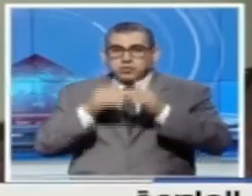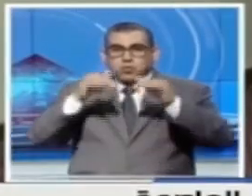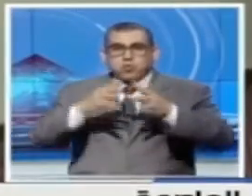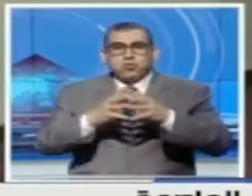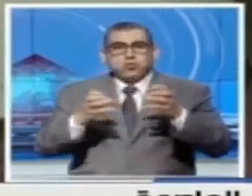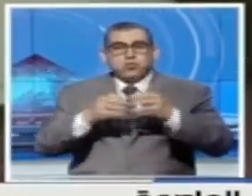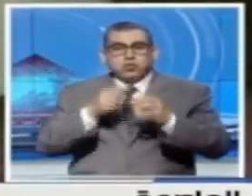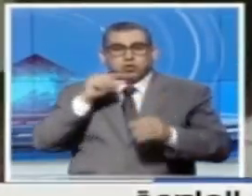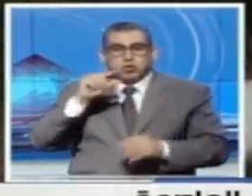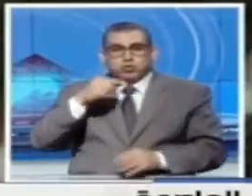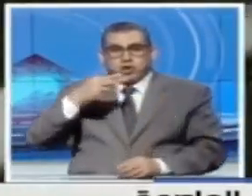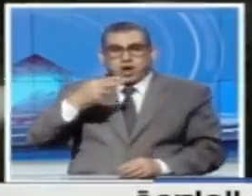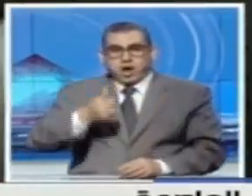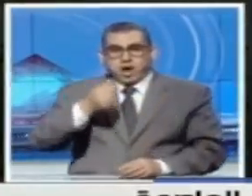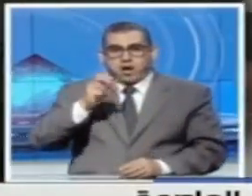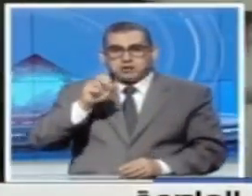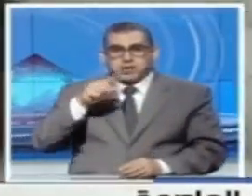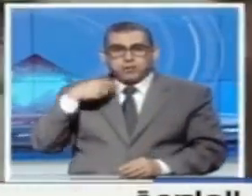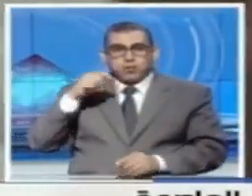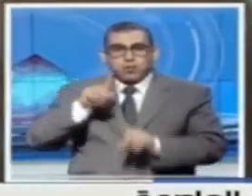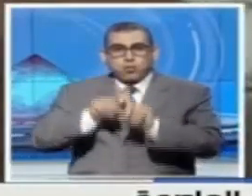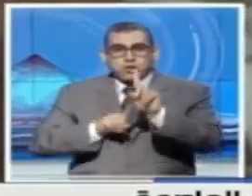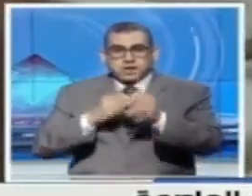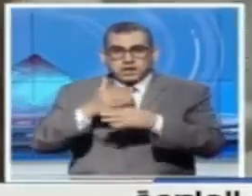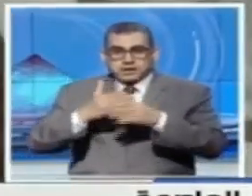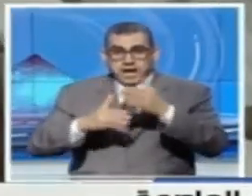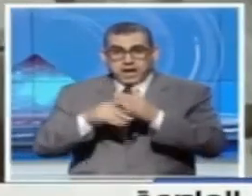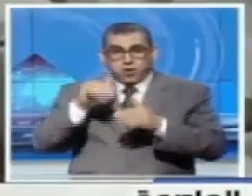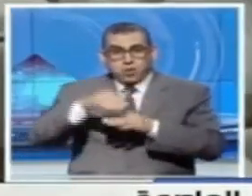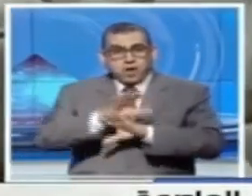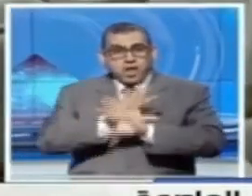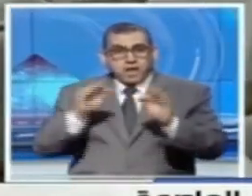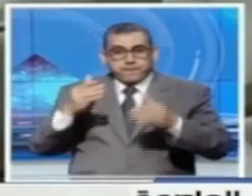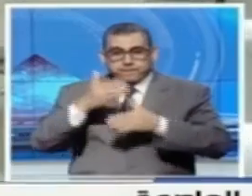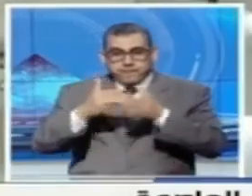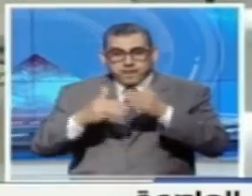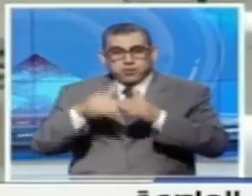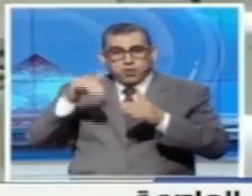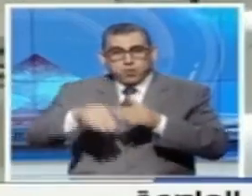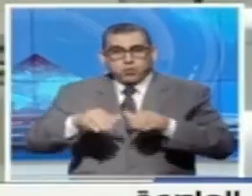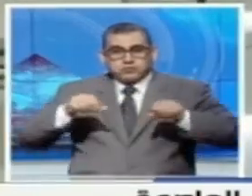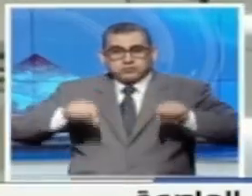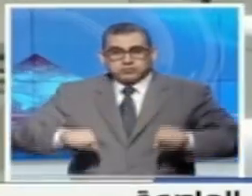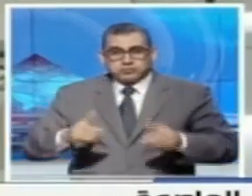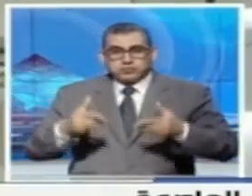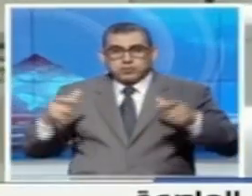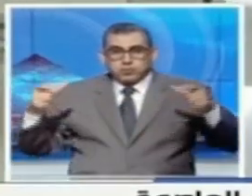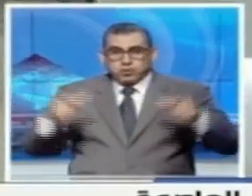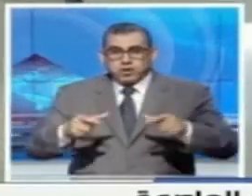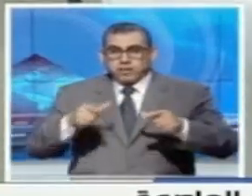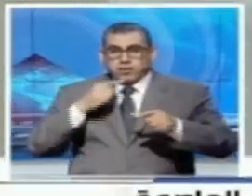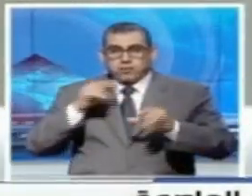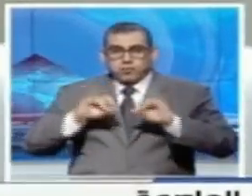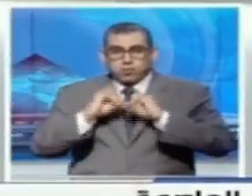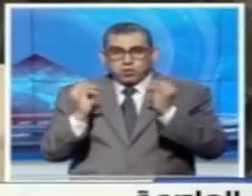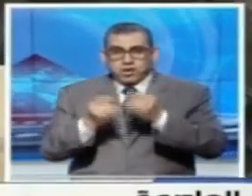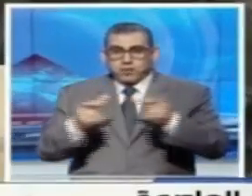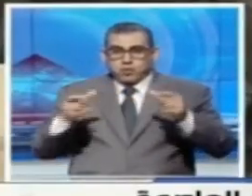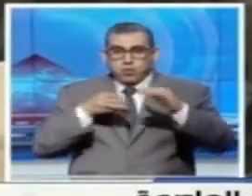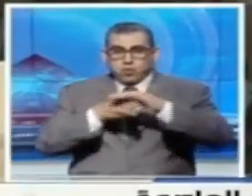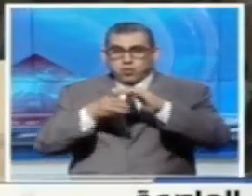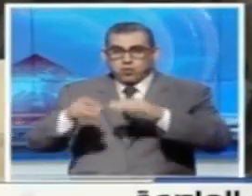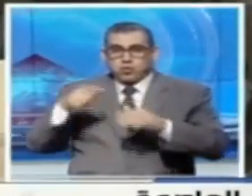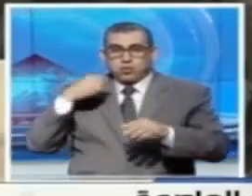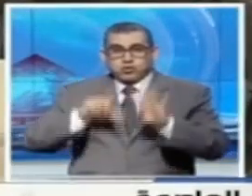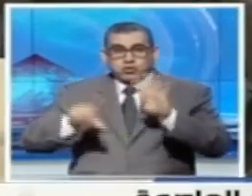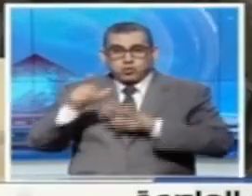من الدكتور عاصم الجزار وزير الإسكان، وما يضمه المبنى من قاعات للاجتماعات والمؤتمرات، وتابع الدكتور مصطفى